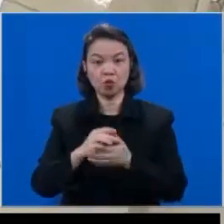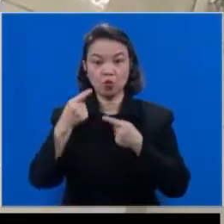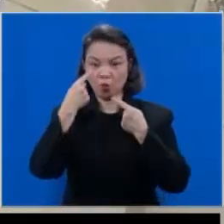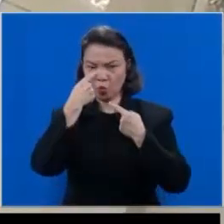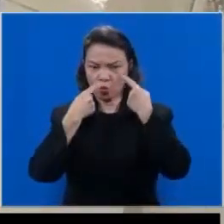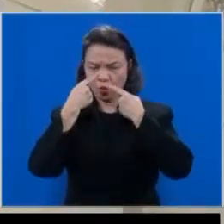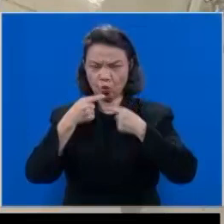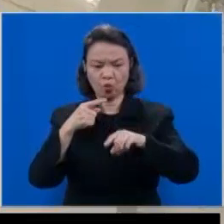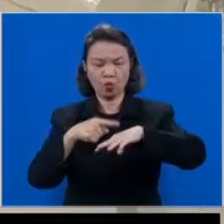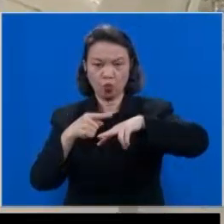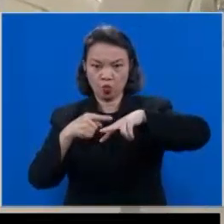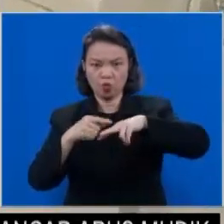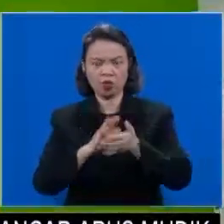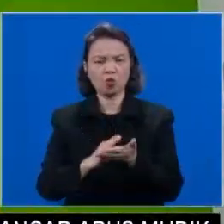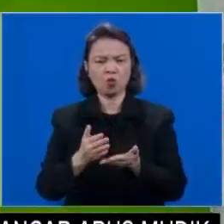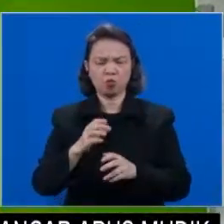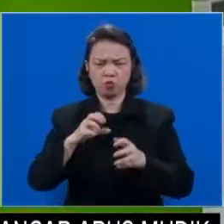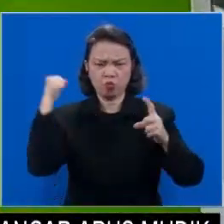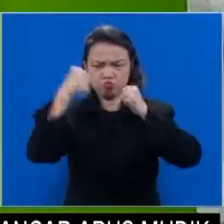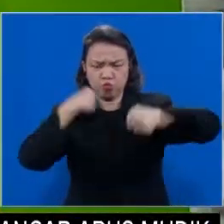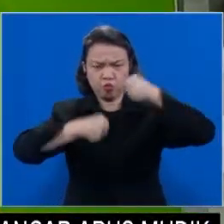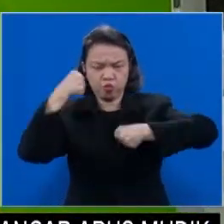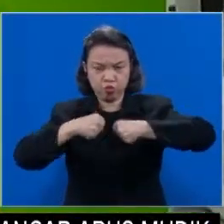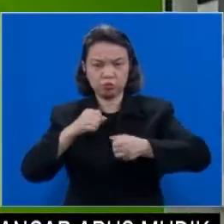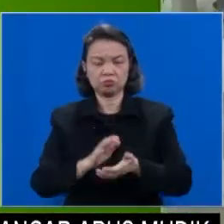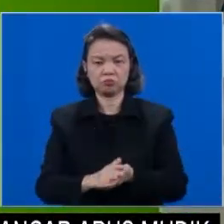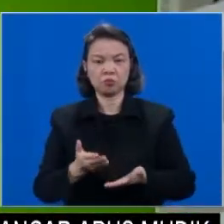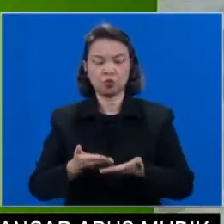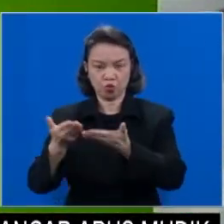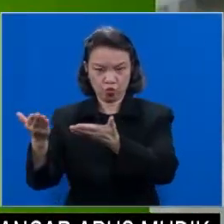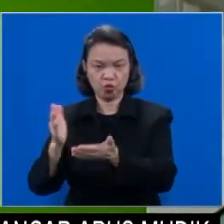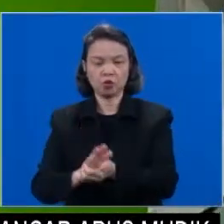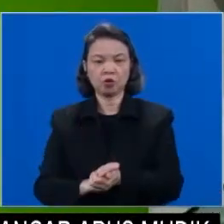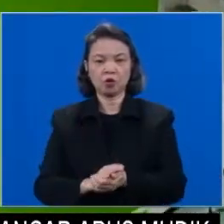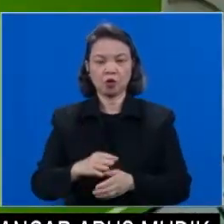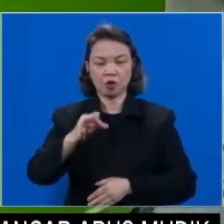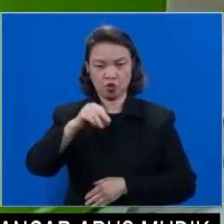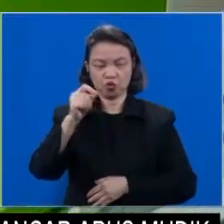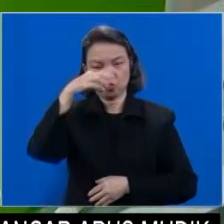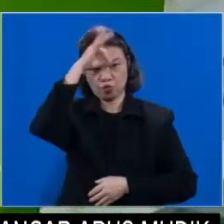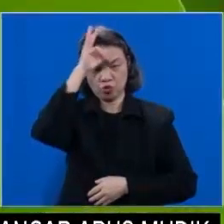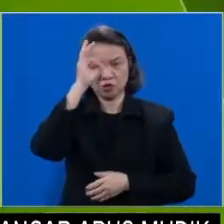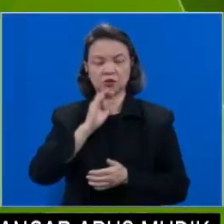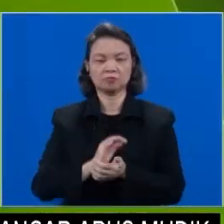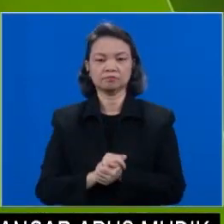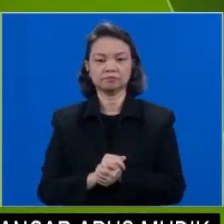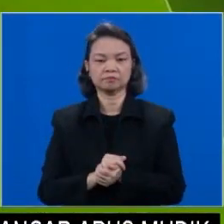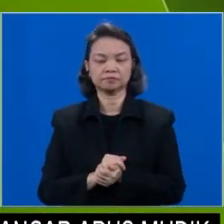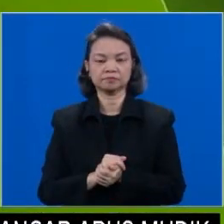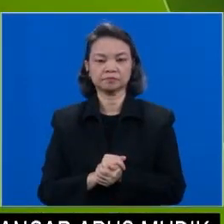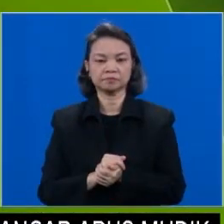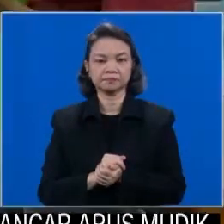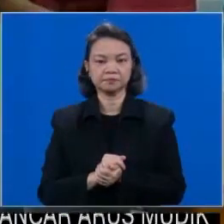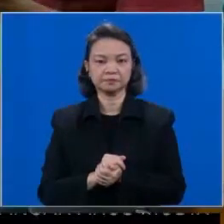akibat bergumul dengan pelaku setelah diberi perawatan pelaku dibawa ke mapolsek Padaherang hutan CNN